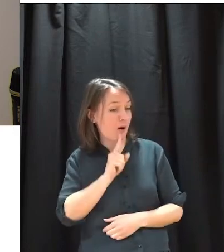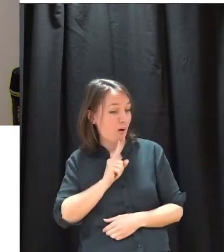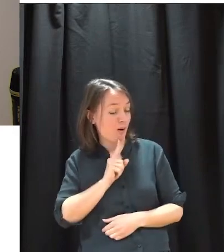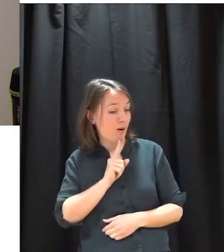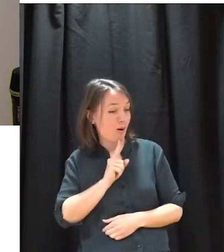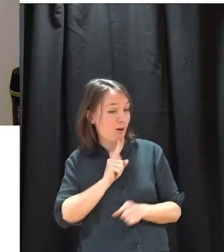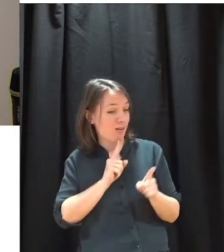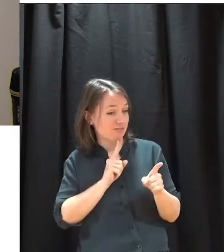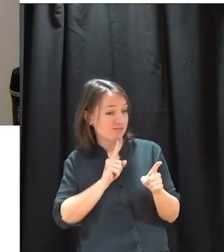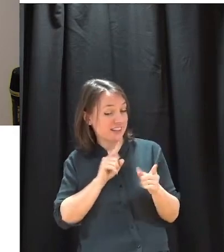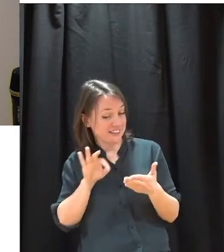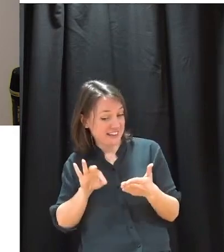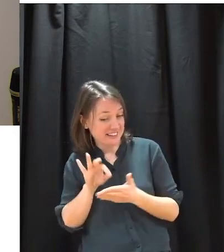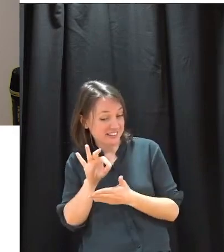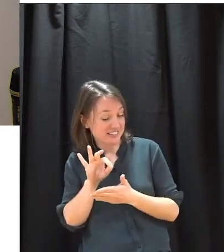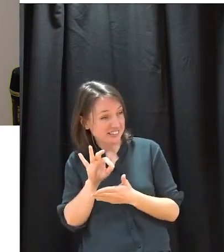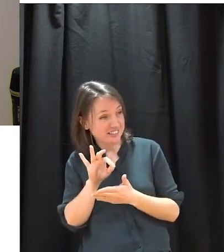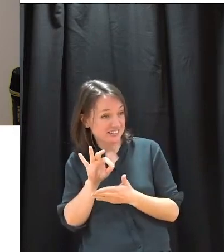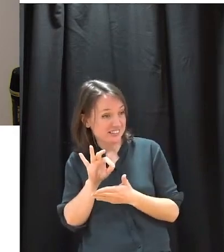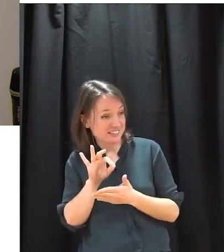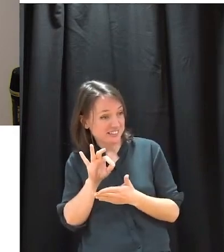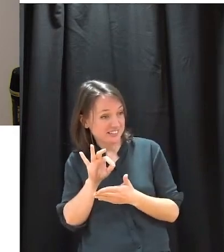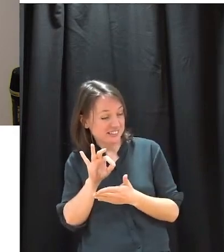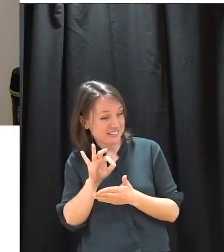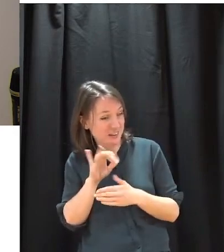sur le choix de